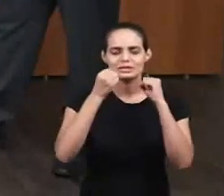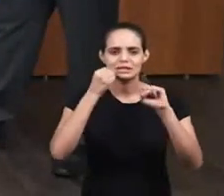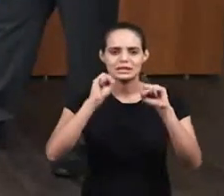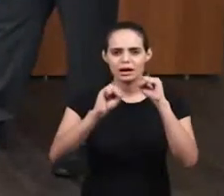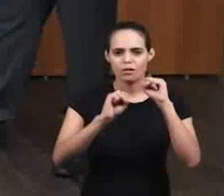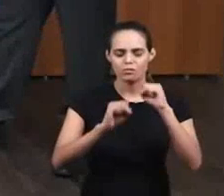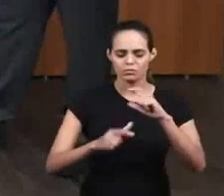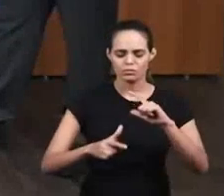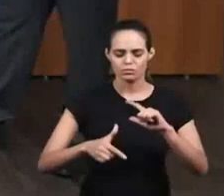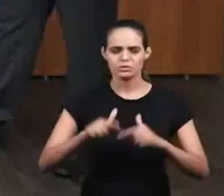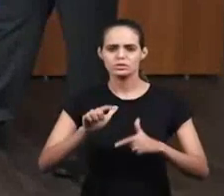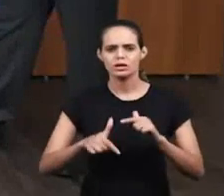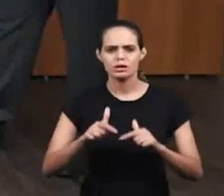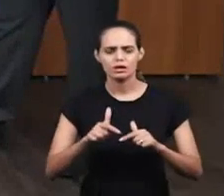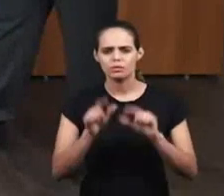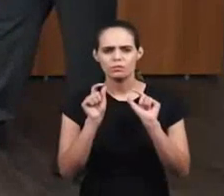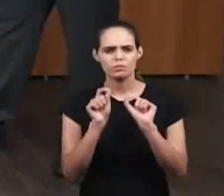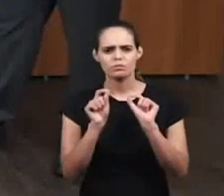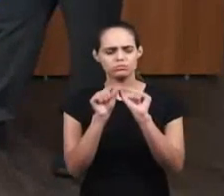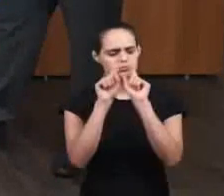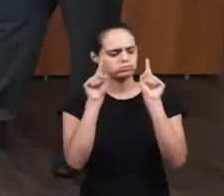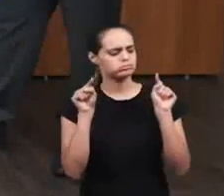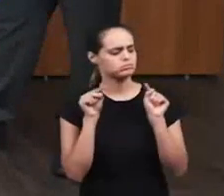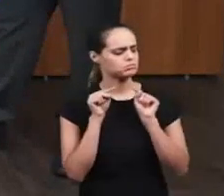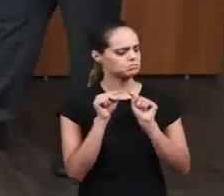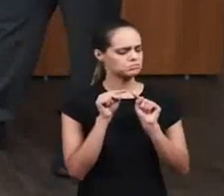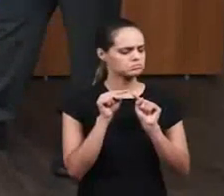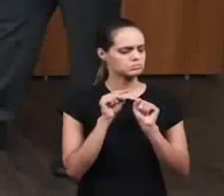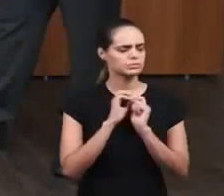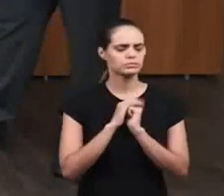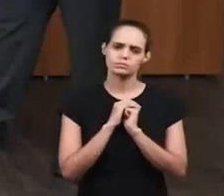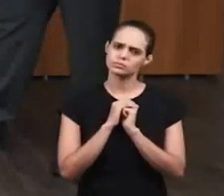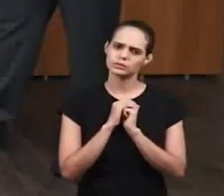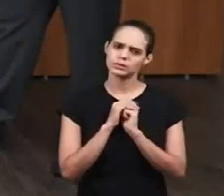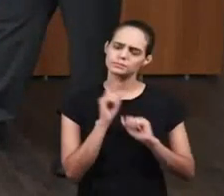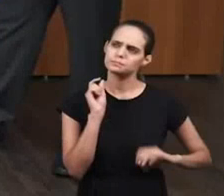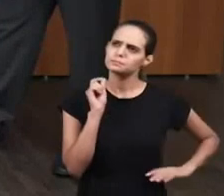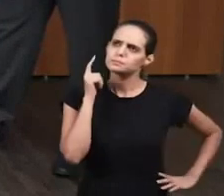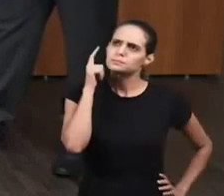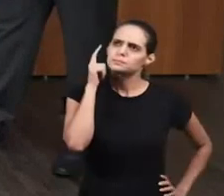Gesalbte des Gottes Jakobs, der Liebling der Lieder Israels.